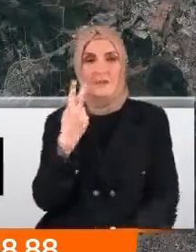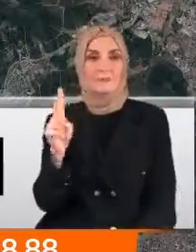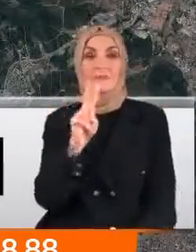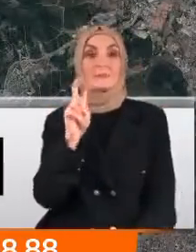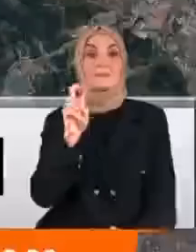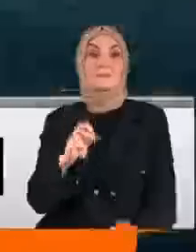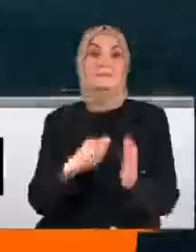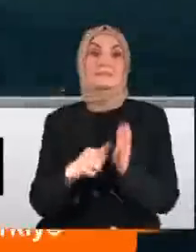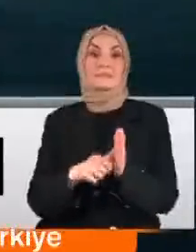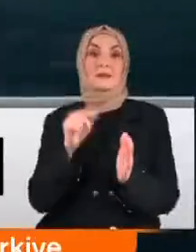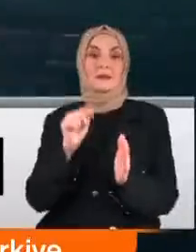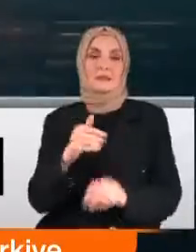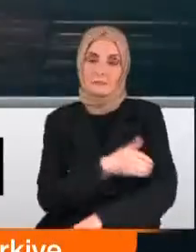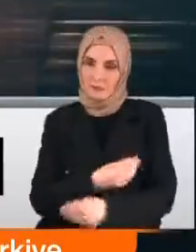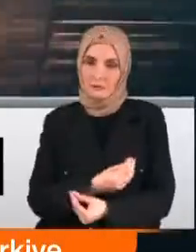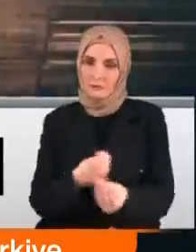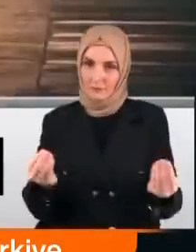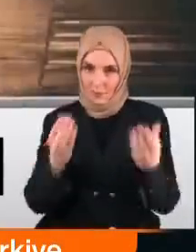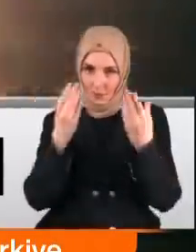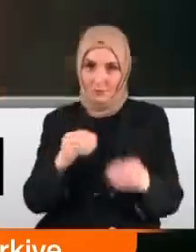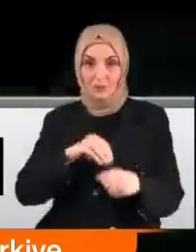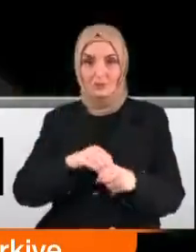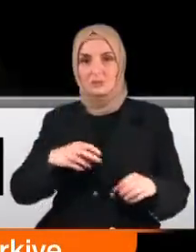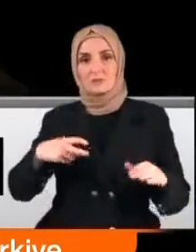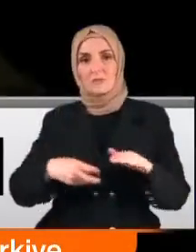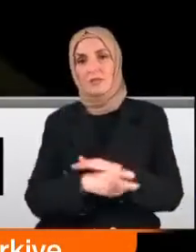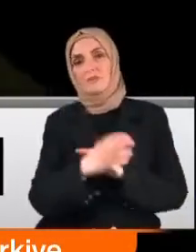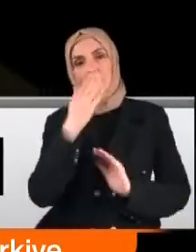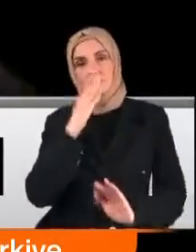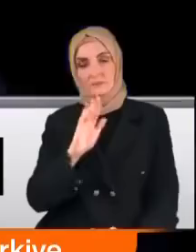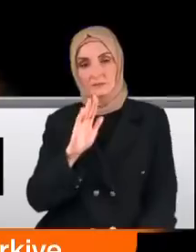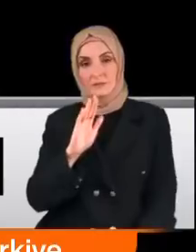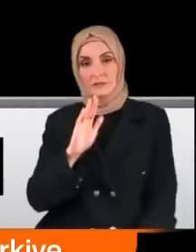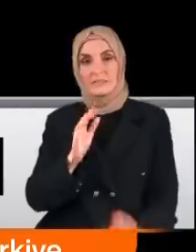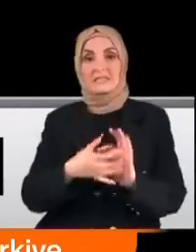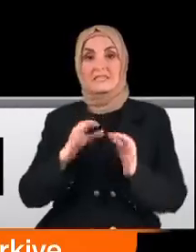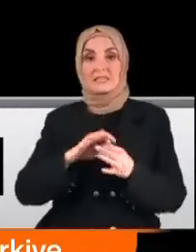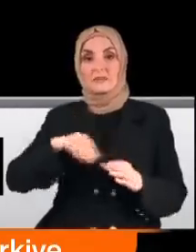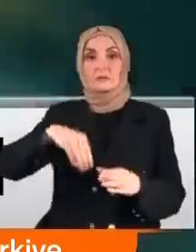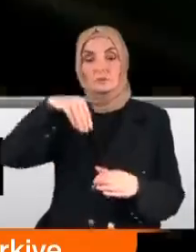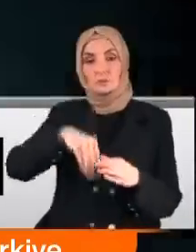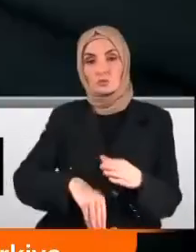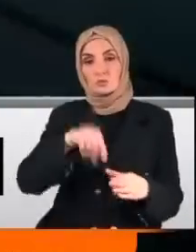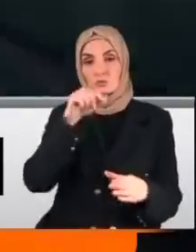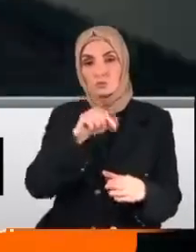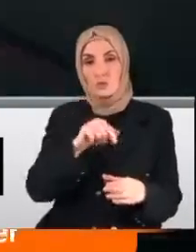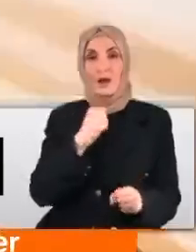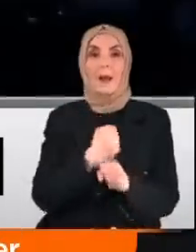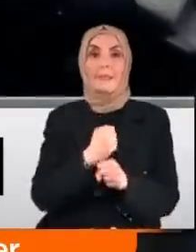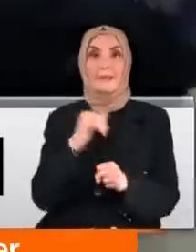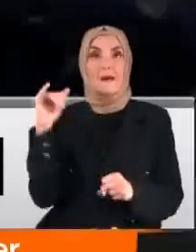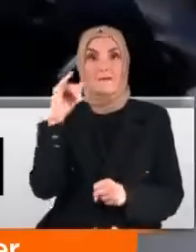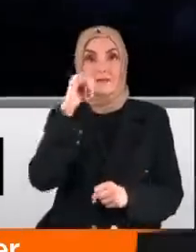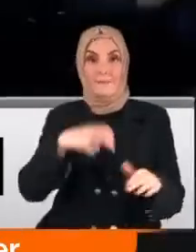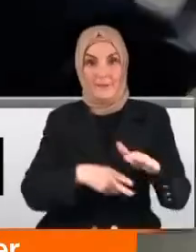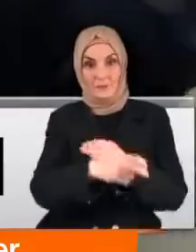raylı sistem olacak. Zincirlikuyu istasyonunu biz şu anda Zincirlikuyu Gayrettepe Havalimanı metrosunda yapıyoruz şunu.